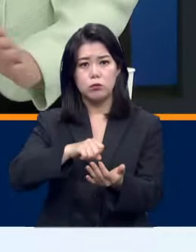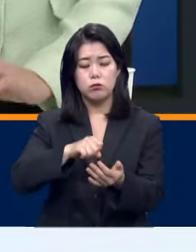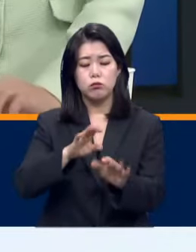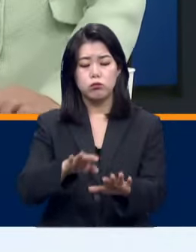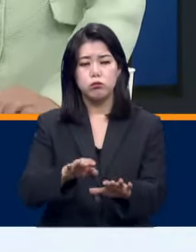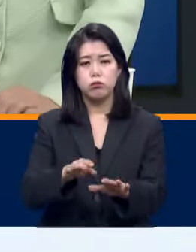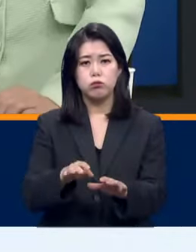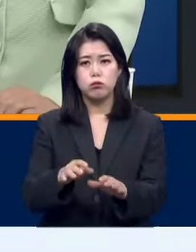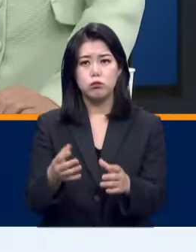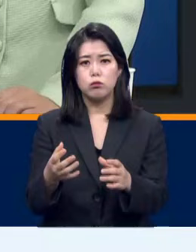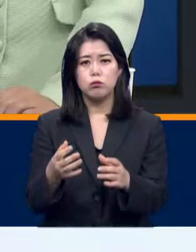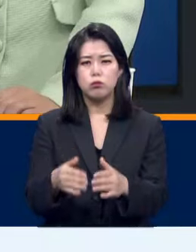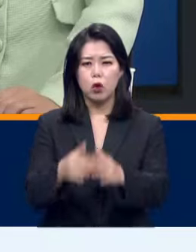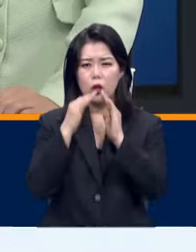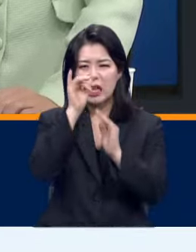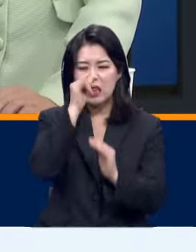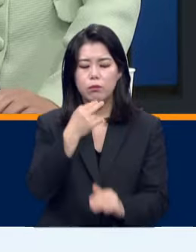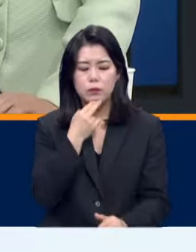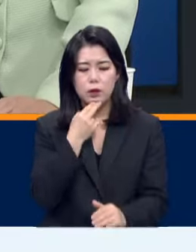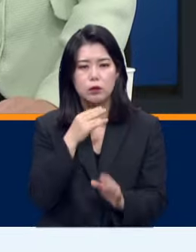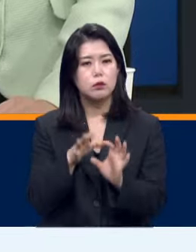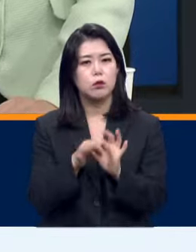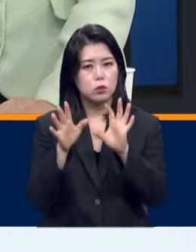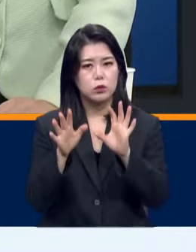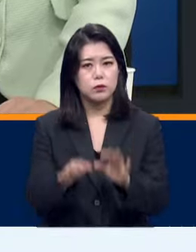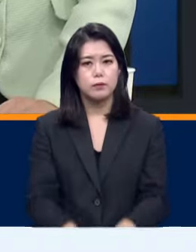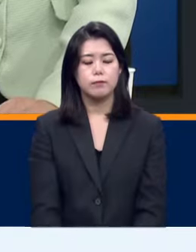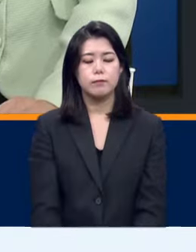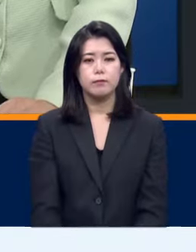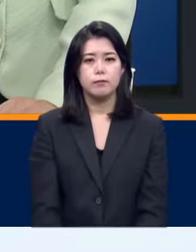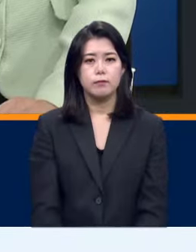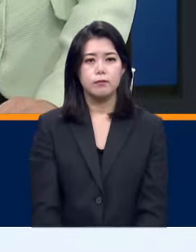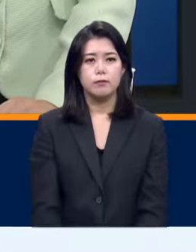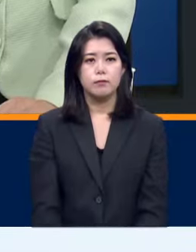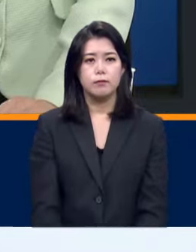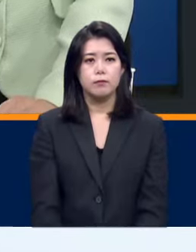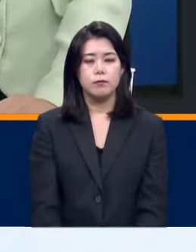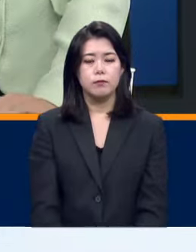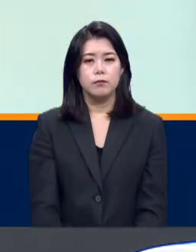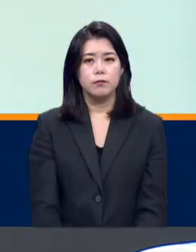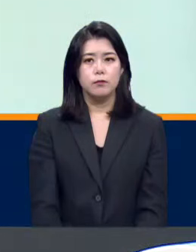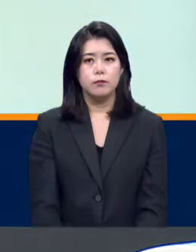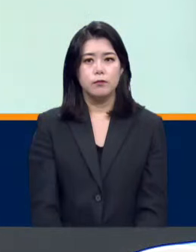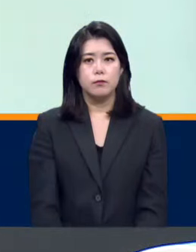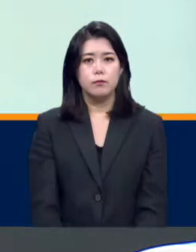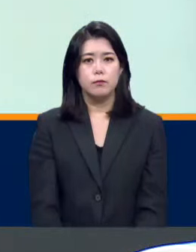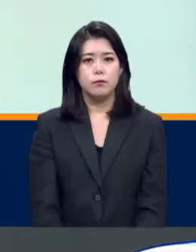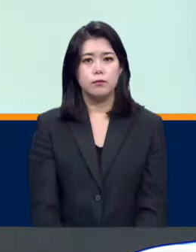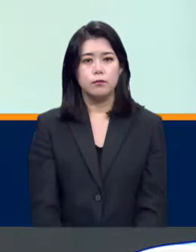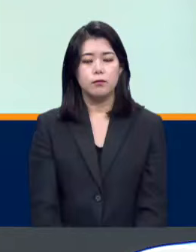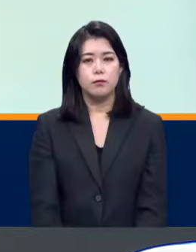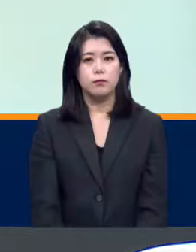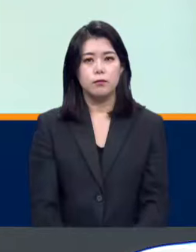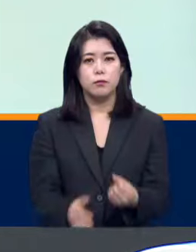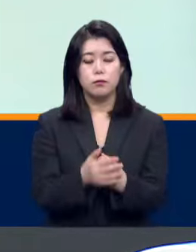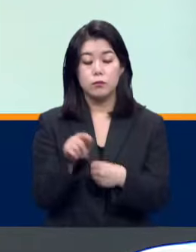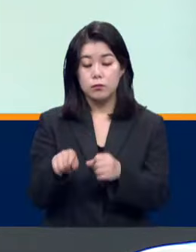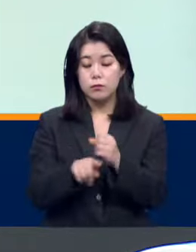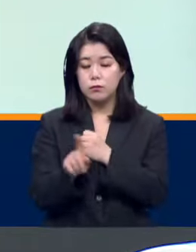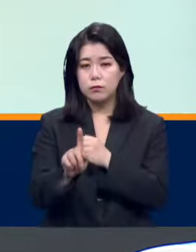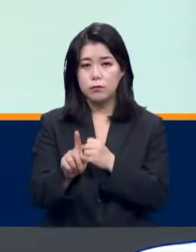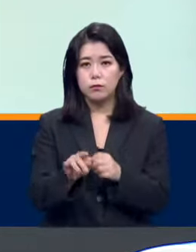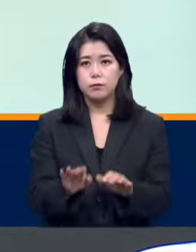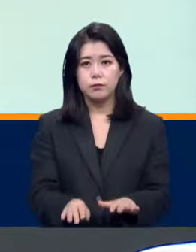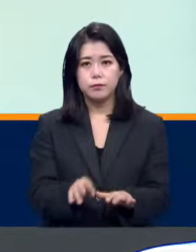여부와는 상관이 없는 정황이기 때문에 크게 의미 있는 이야기는 아니라고 생각됩니다네 지금이 얘기가 명태현 씨의